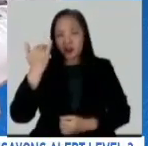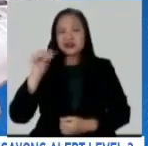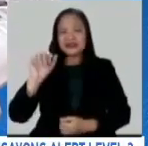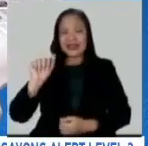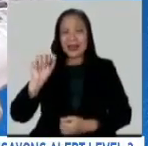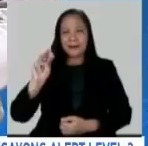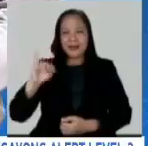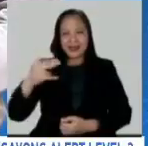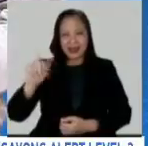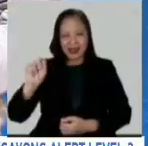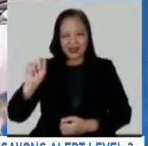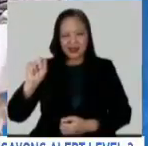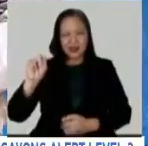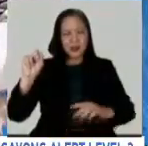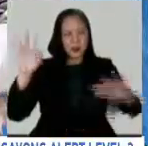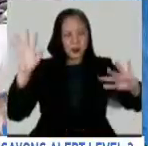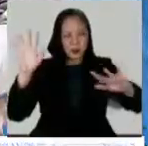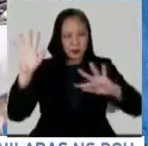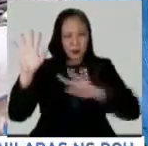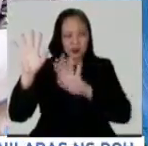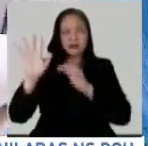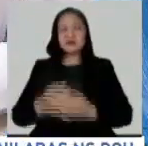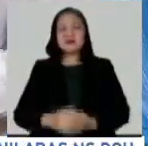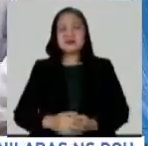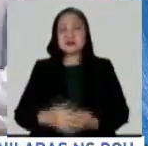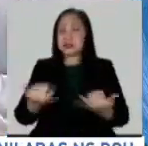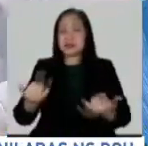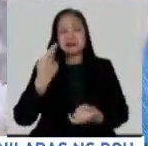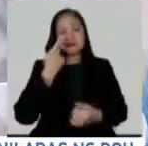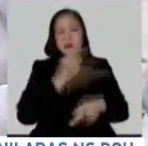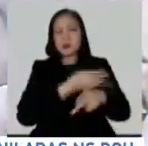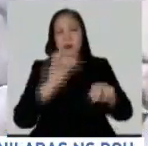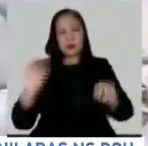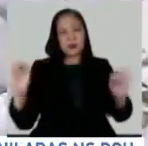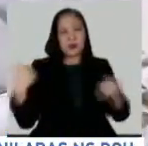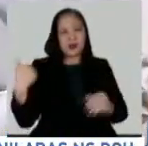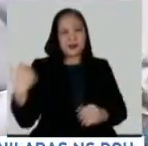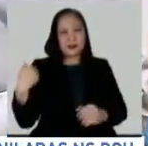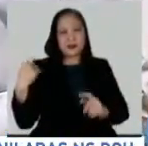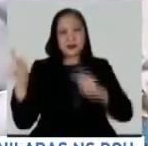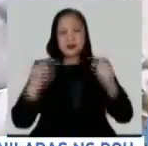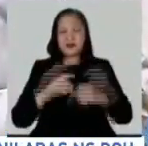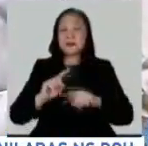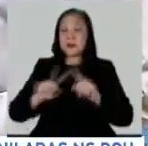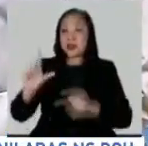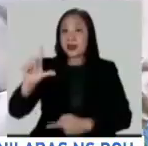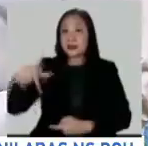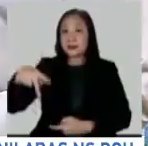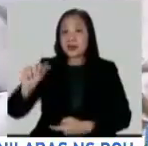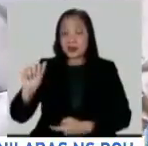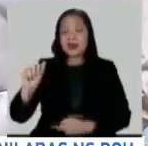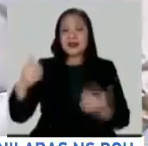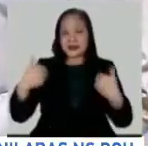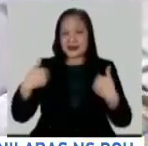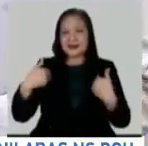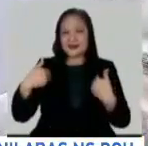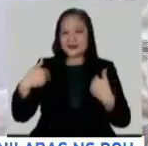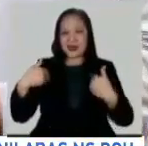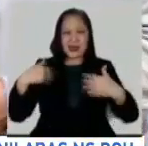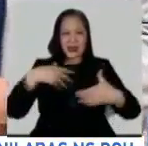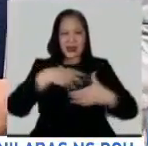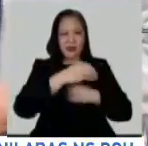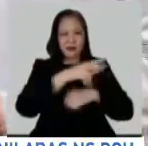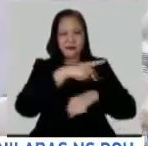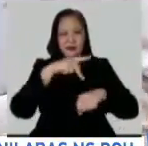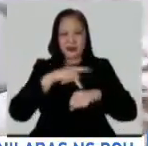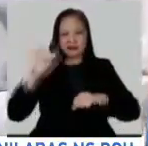ha, wala po tayong namamata ang bagyo pero isang low pressure area o LPA ang nasa labas ng Philippine Area of Responsibility at kung